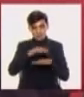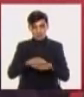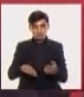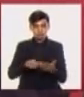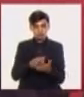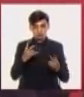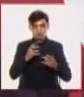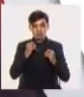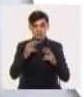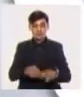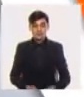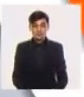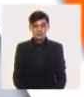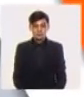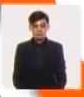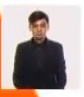эту сумму?